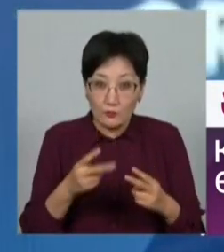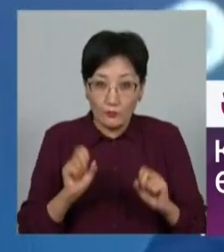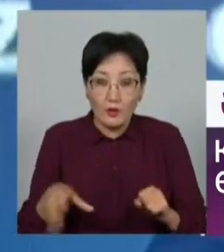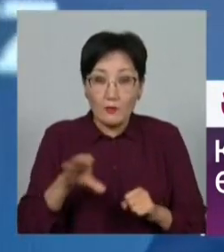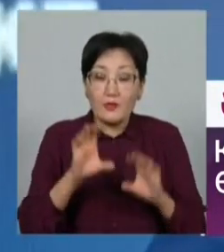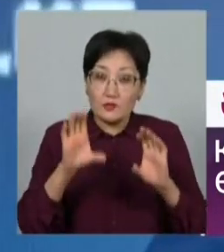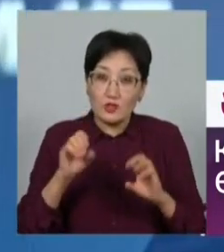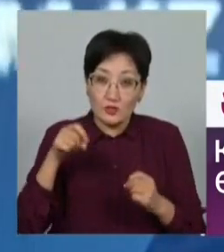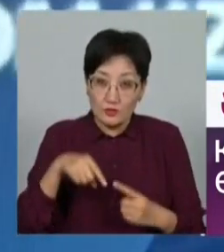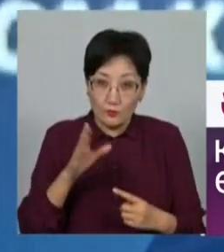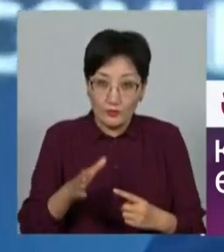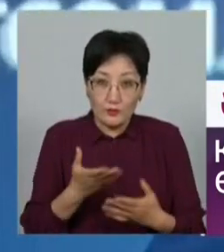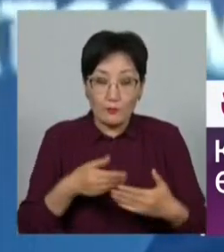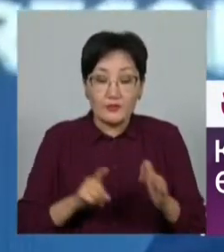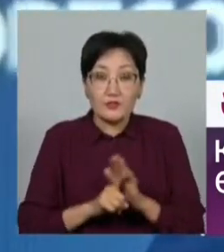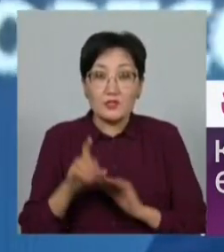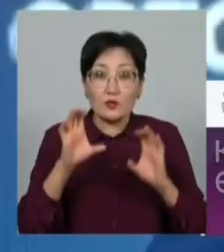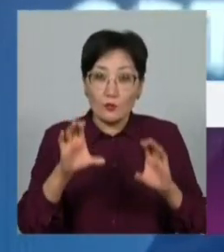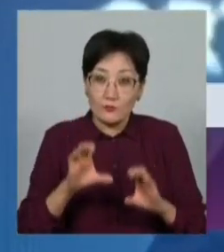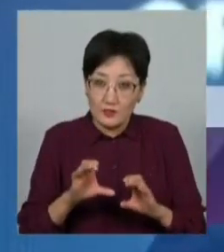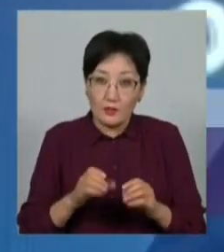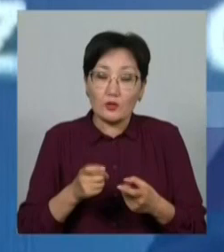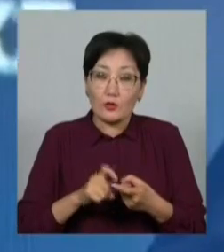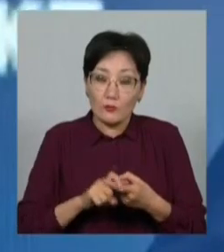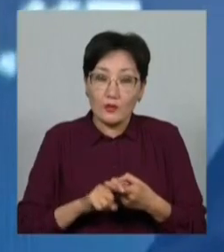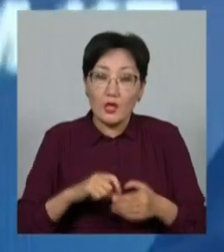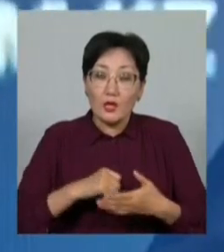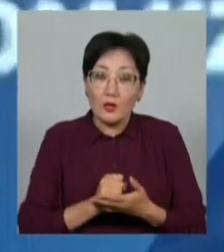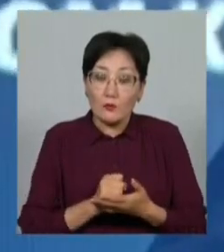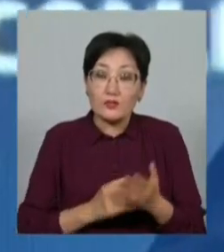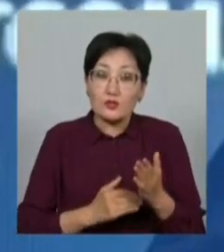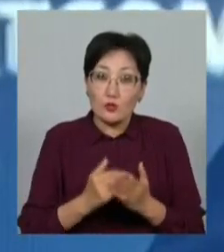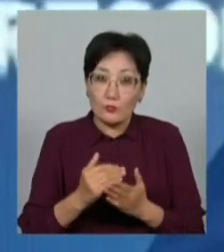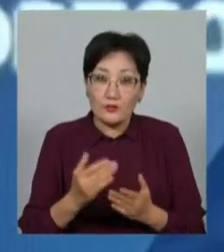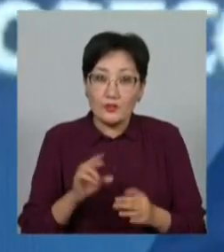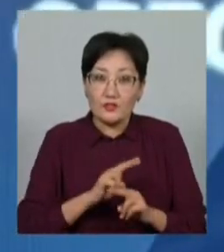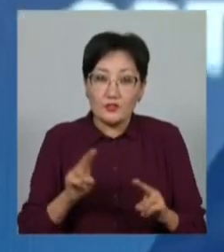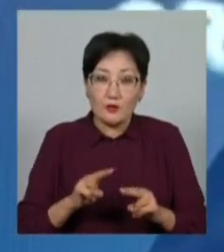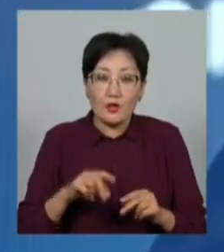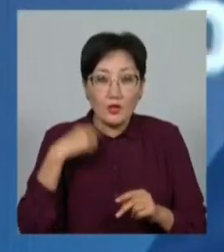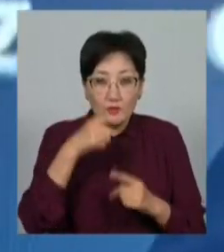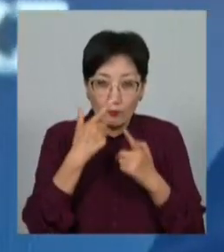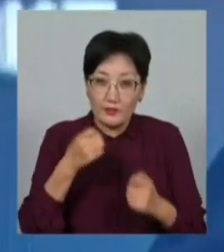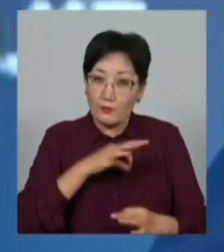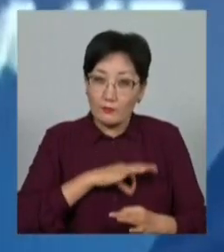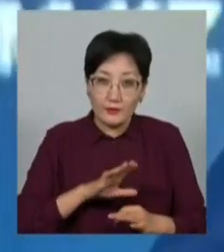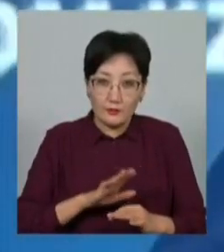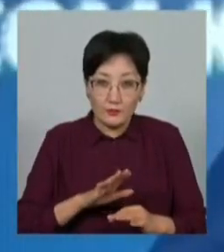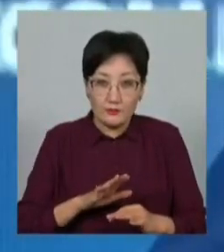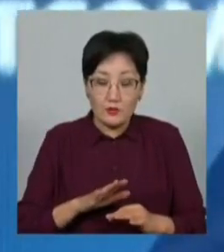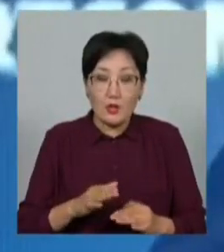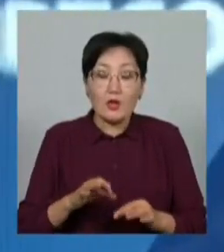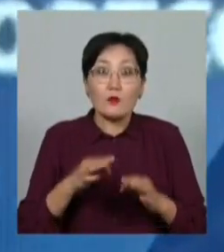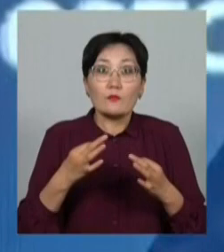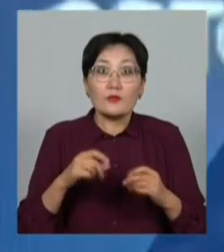Барлығы заңға сәйкес болады. Біз ең алдымен заңға сүйенеміз. Заң қаулыдан жоғары. Ал онда ешкім жеке деректерді пайдалана алмайды деп айтылған.